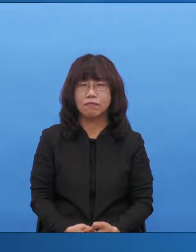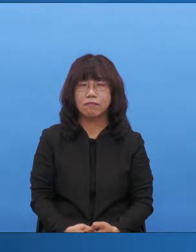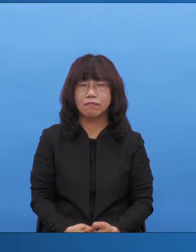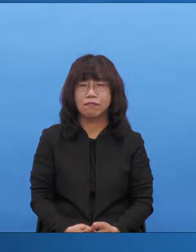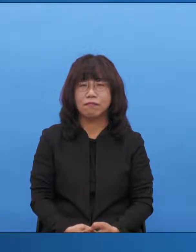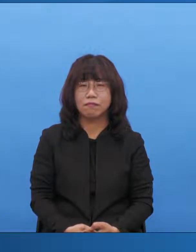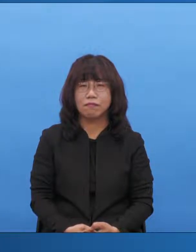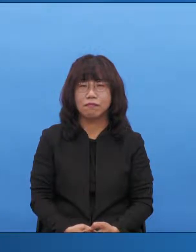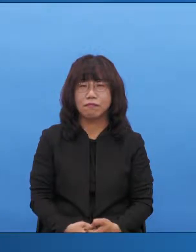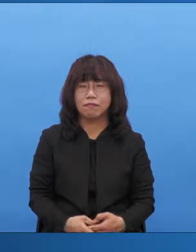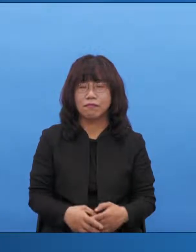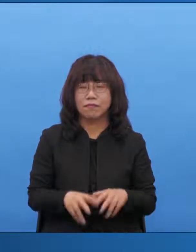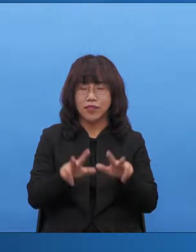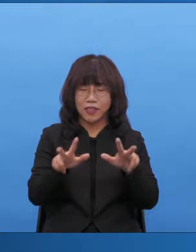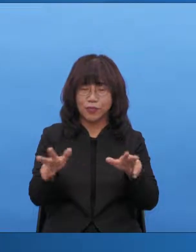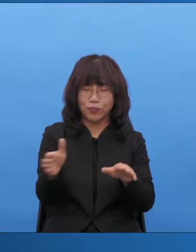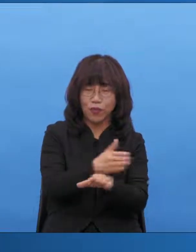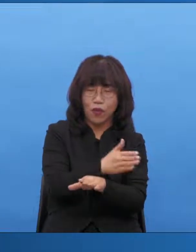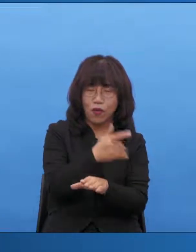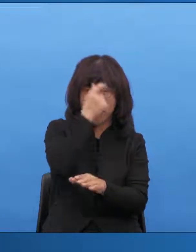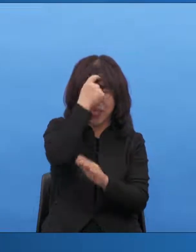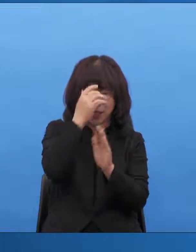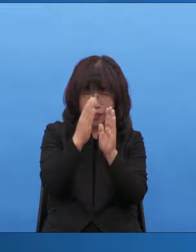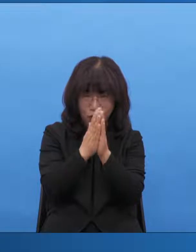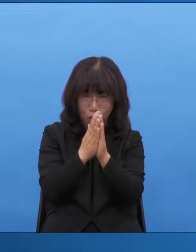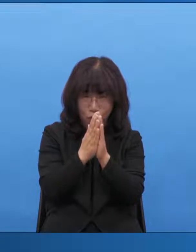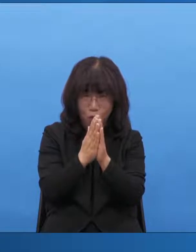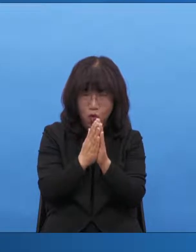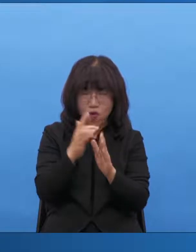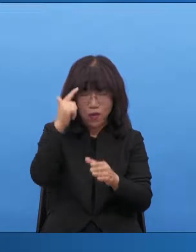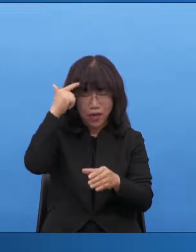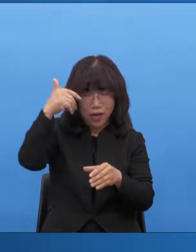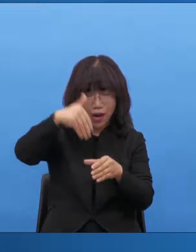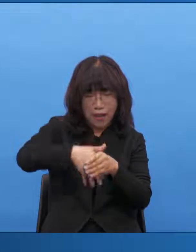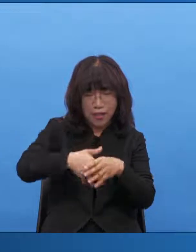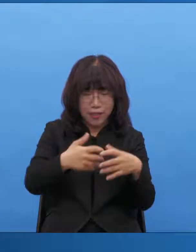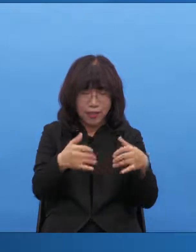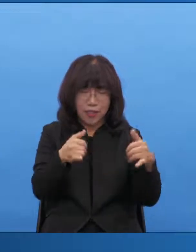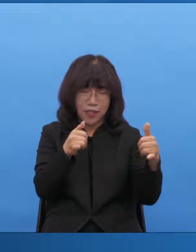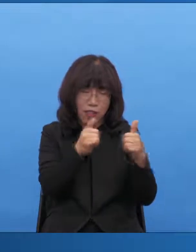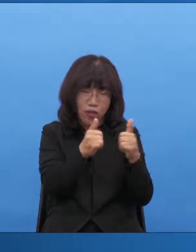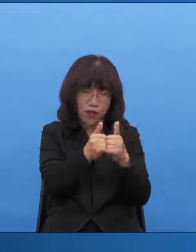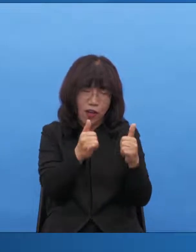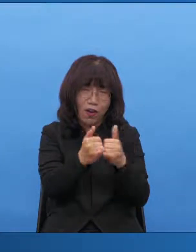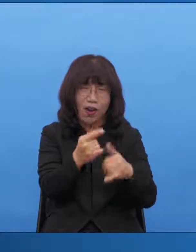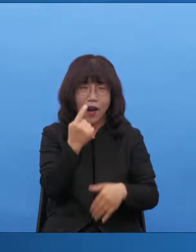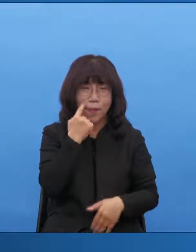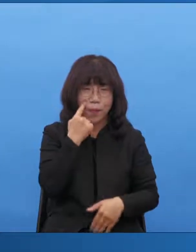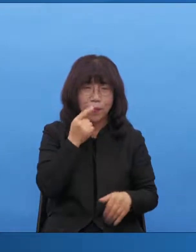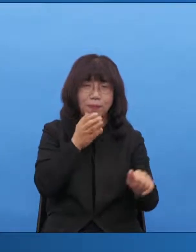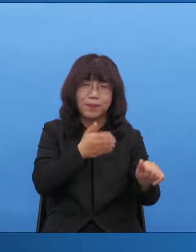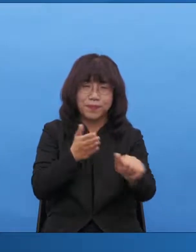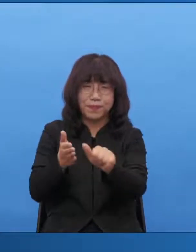지금부터 기도로 각인 전쟁을 시작해 보는 게 어떨까요?